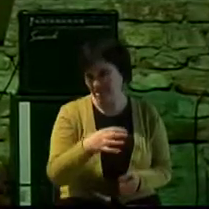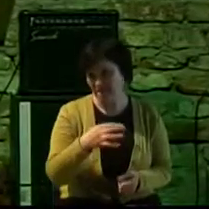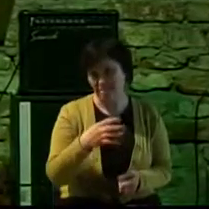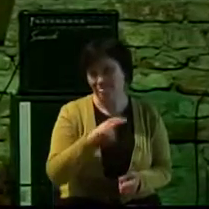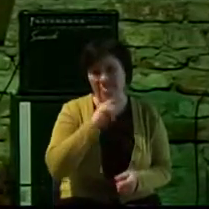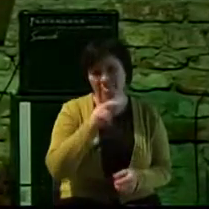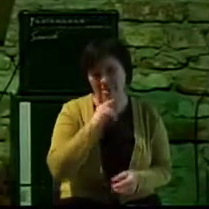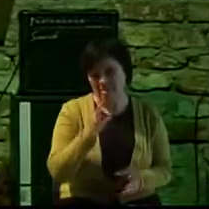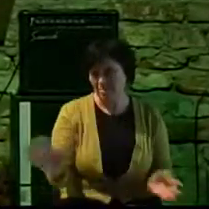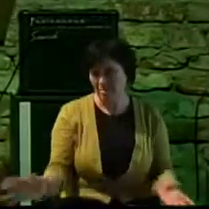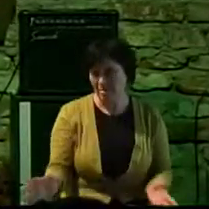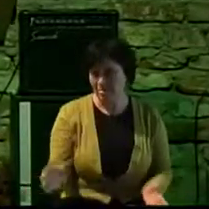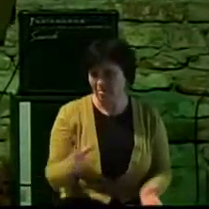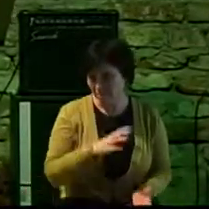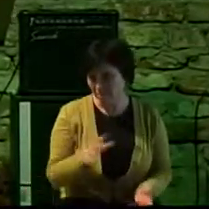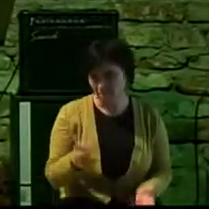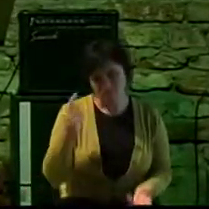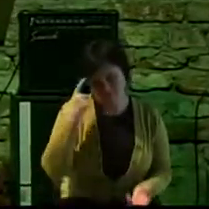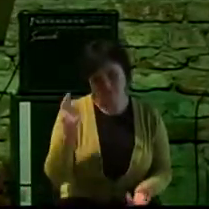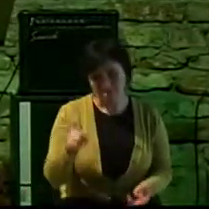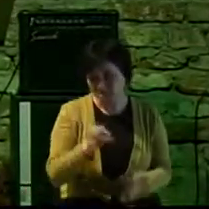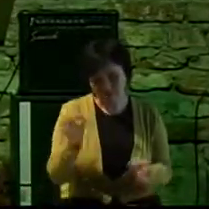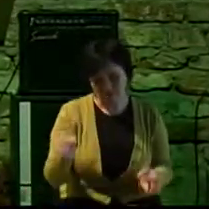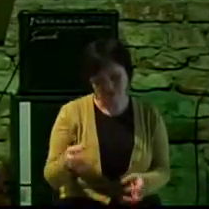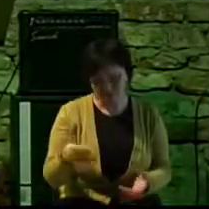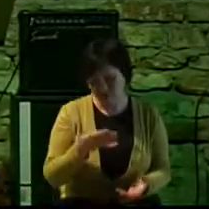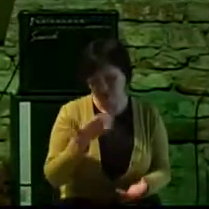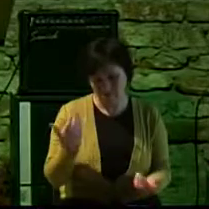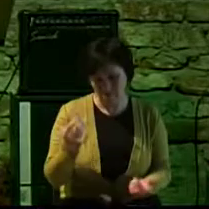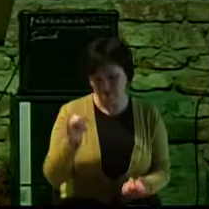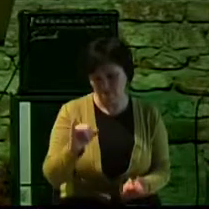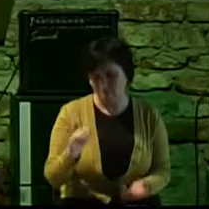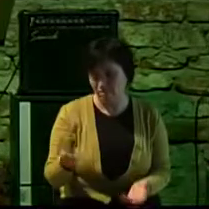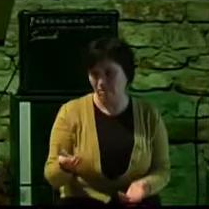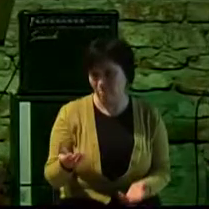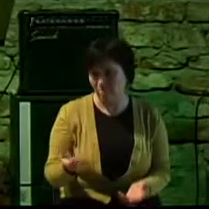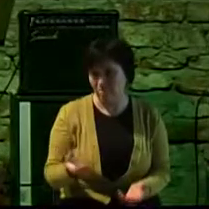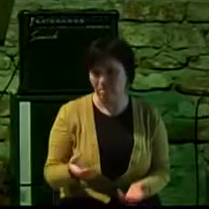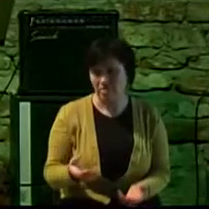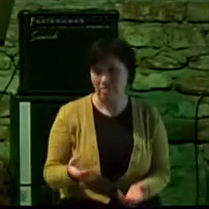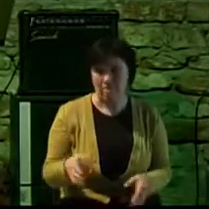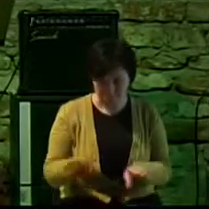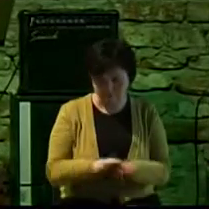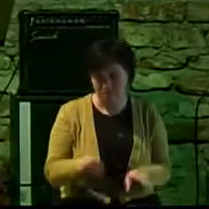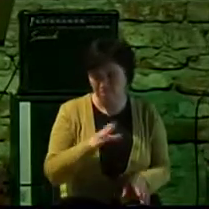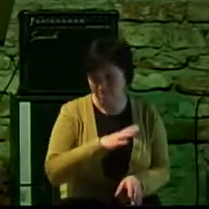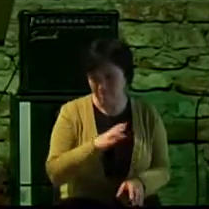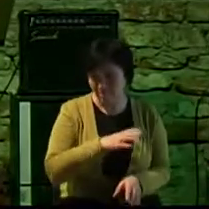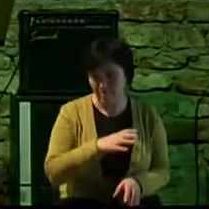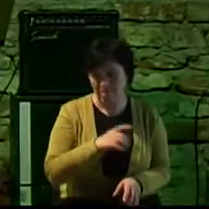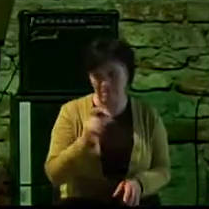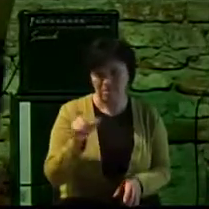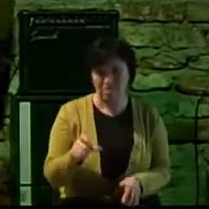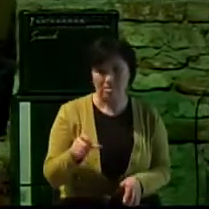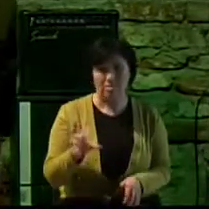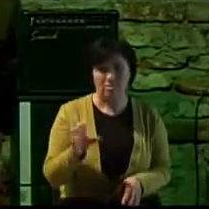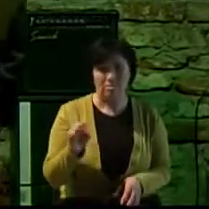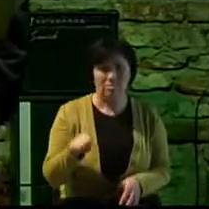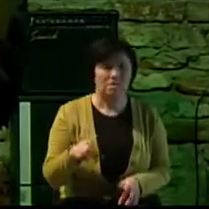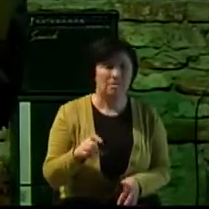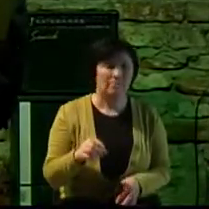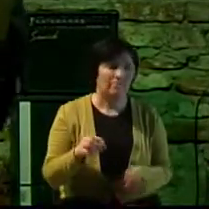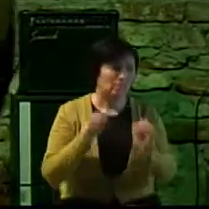обращал на это внимания, возможно, считая, что в этом нет ничего страшного. Иногда такое бывает, в силу духовного